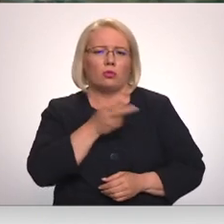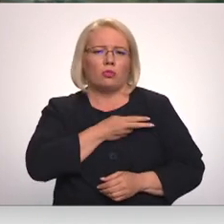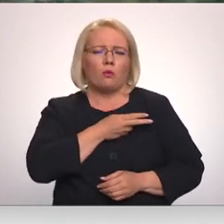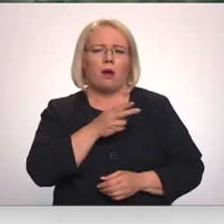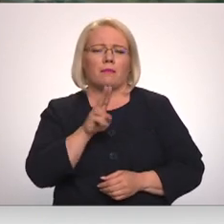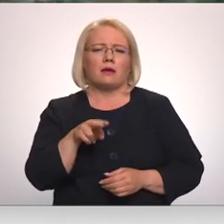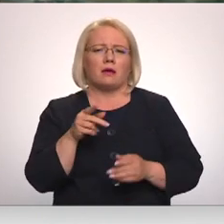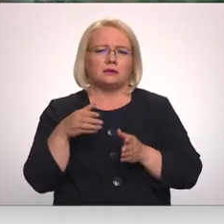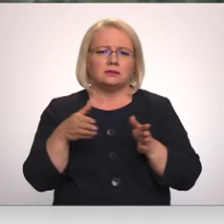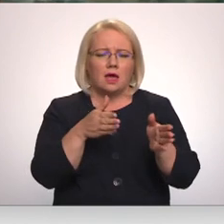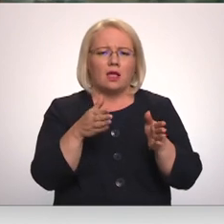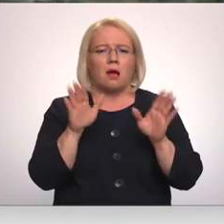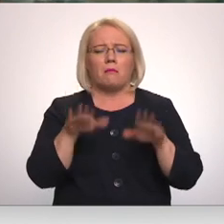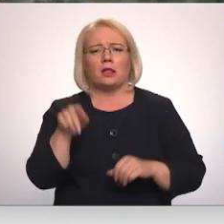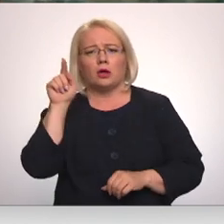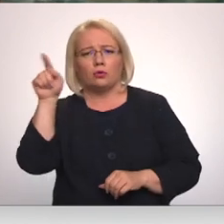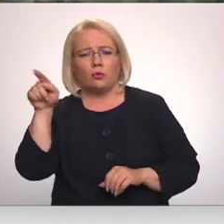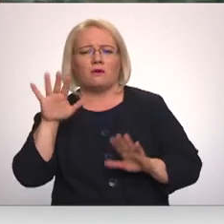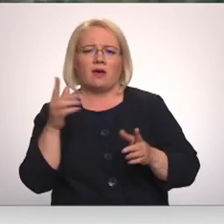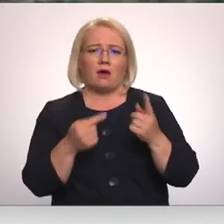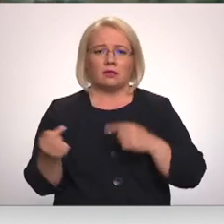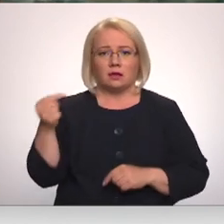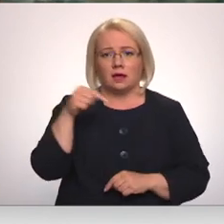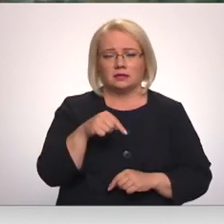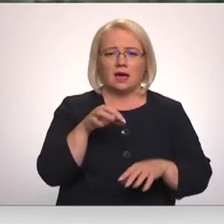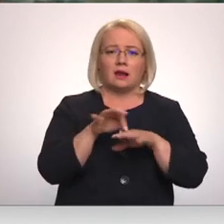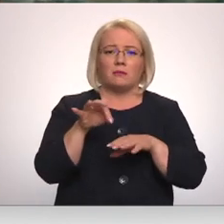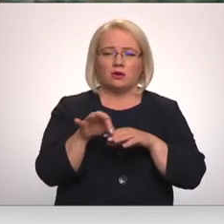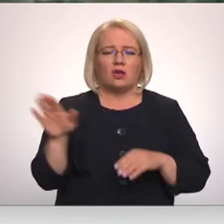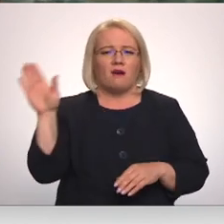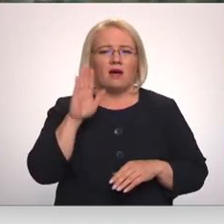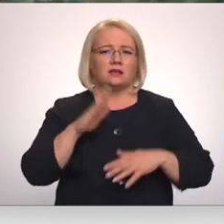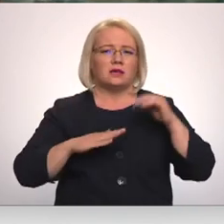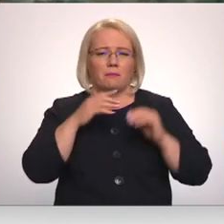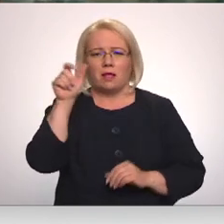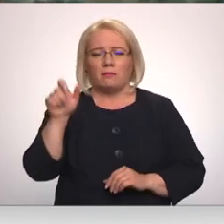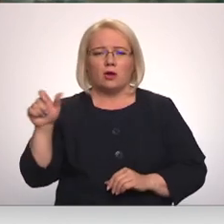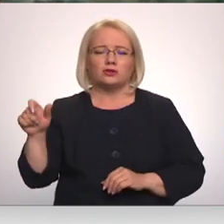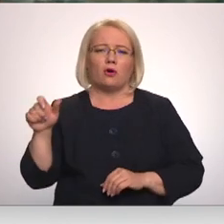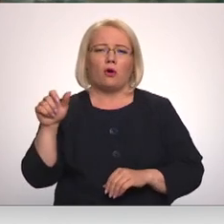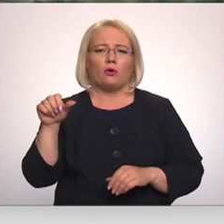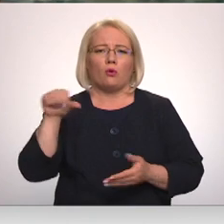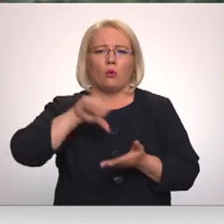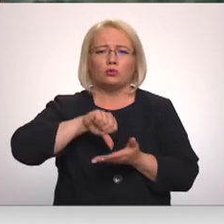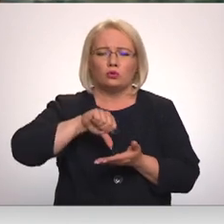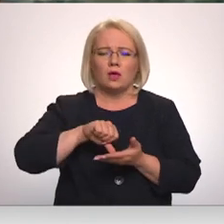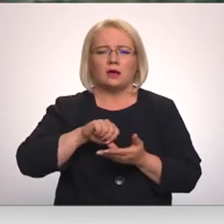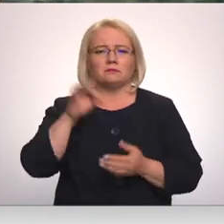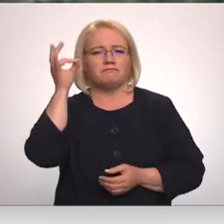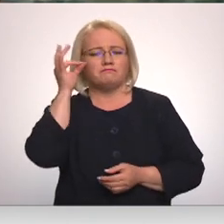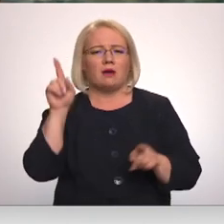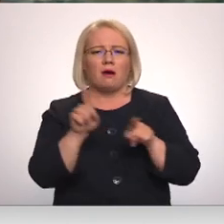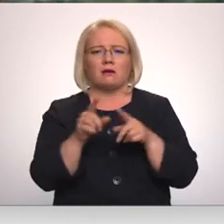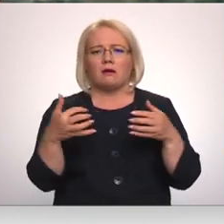ceļā, palika tur vai tomēr atgriezās. Represēto un valsts amatpersonu uzrunās šogad daudz pieminēt arī karš Ukrainā. Par